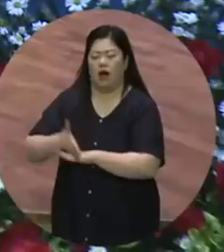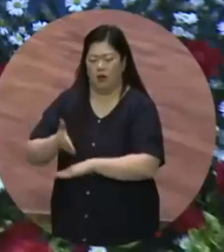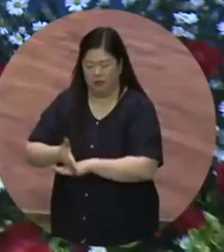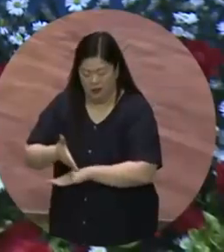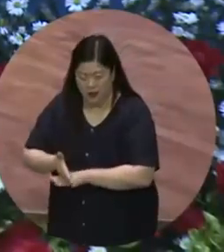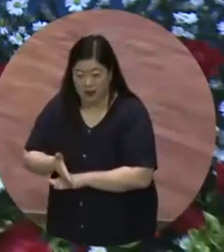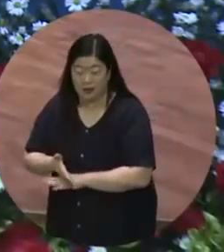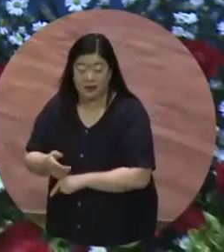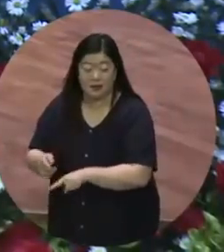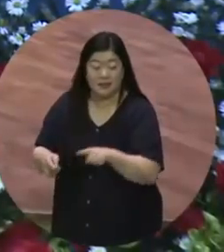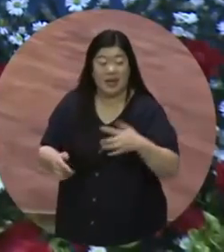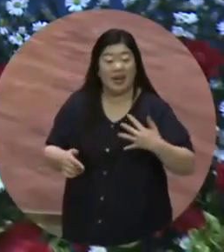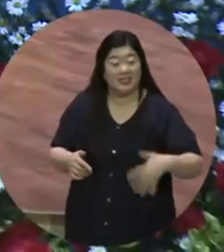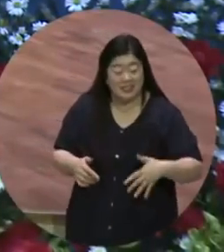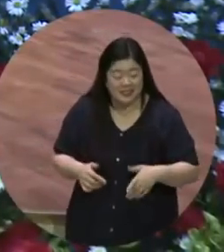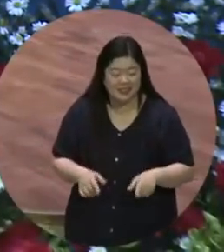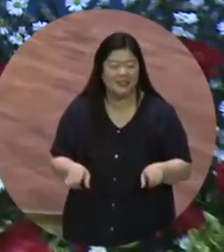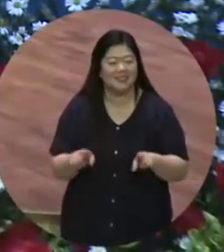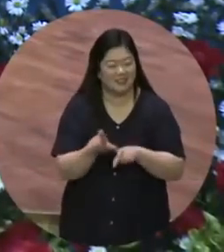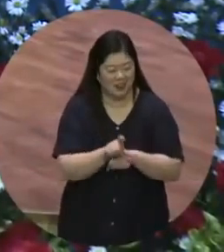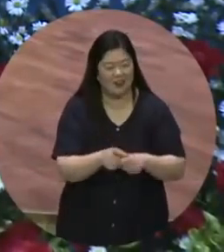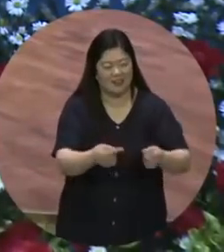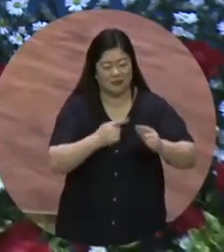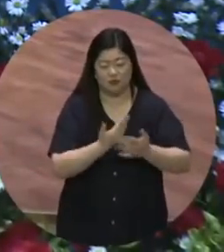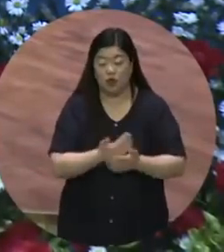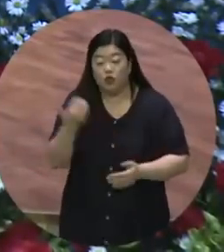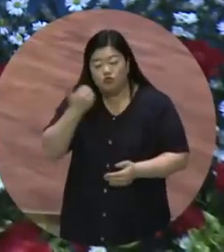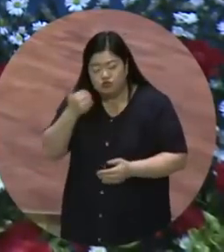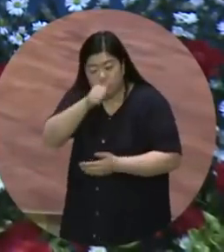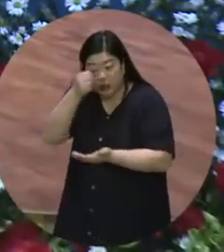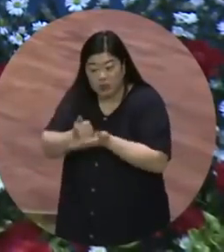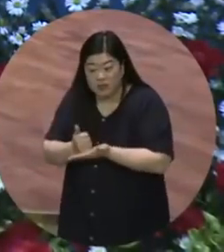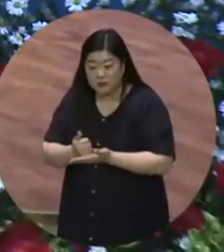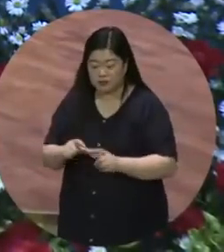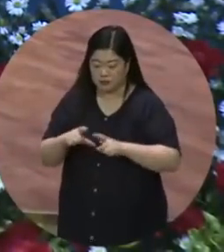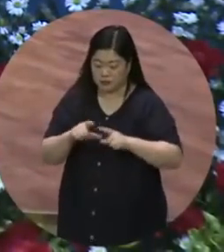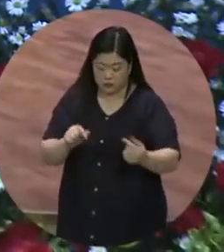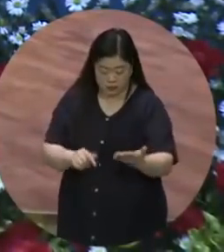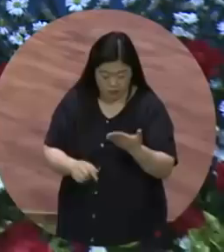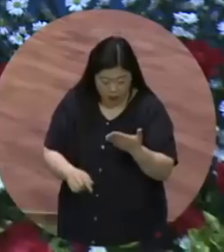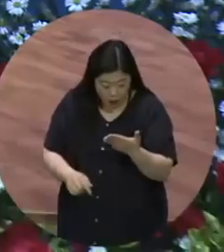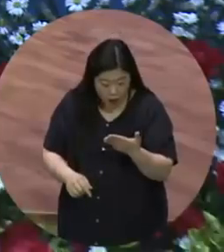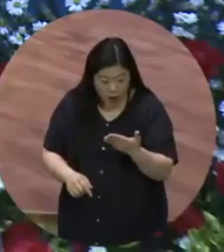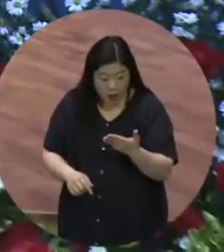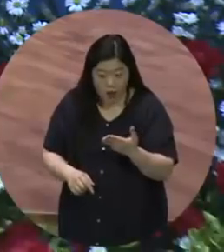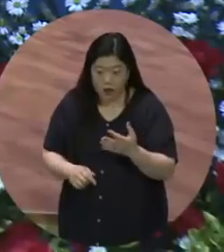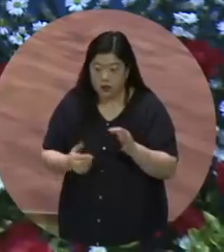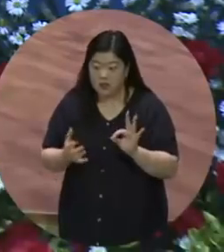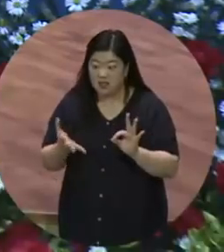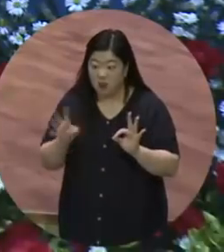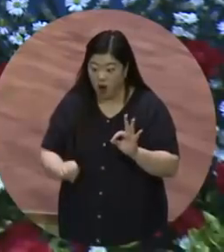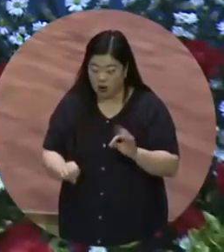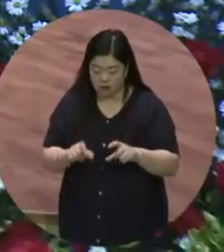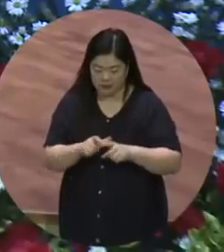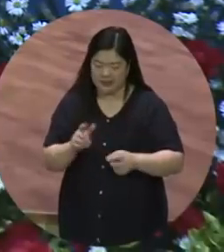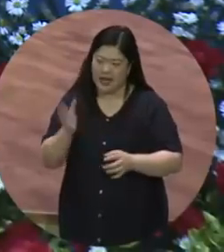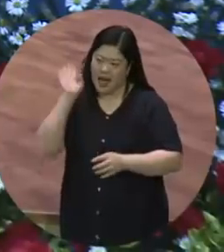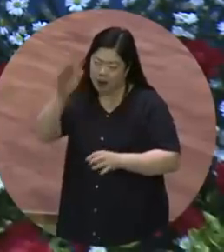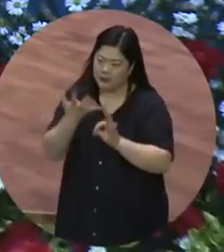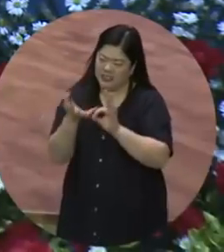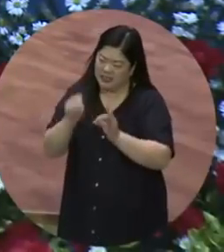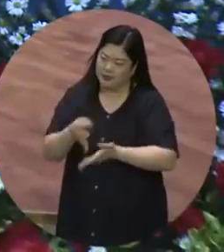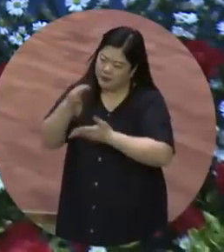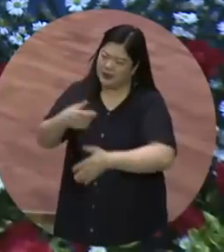그래 결단을 하게 됐습니다. 어느 장로님은 10억을 작정하고 어느 장로님은 5억을 작정, 어느 집사님은 3억을 작정하고 이런 분들도 많이 있어요.